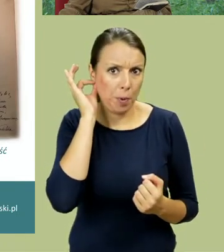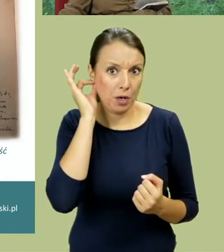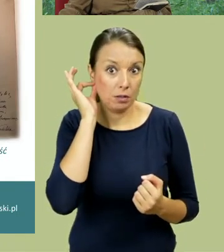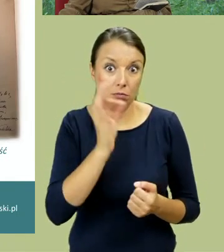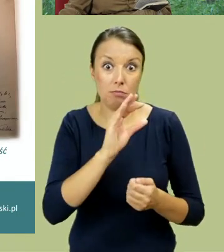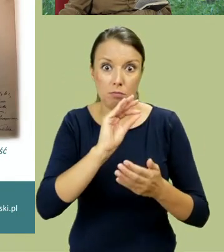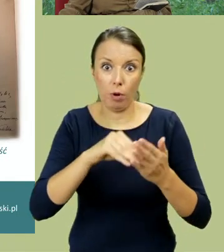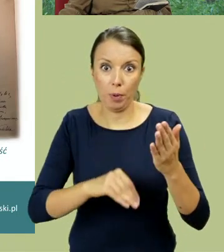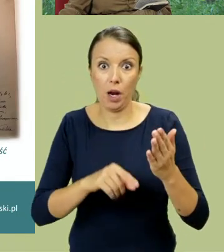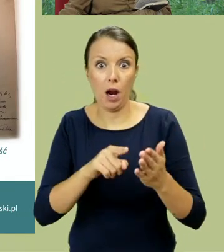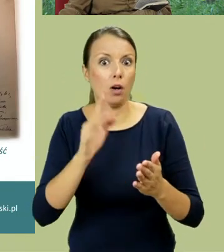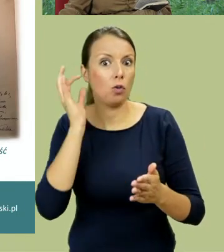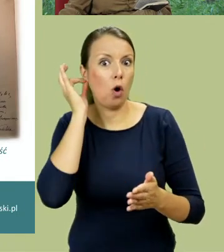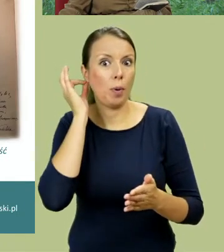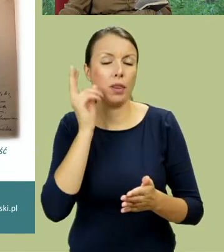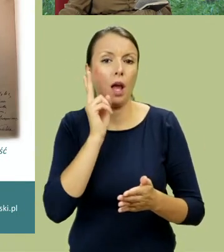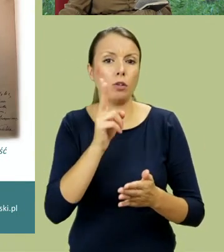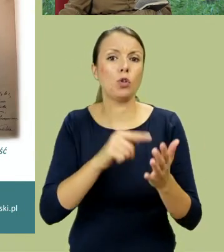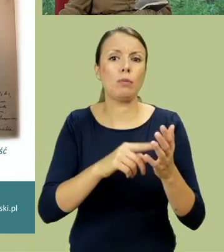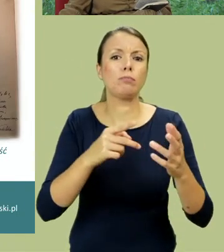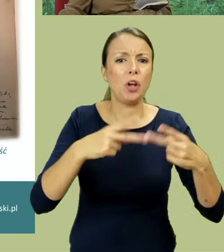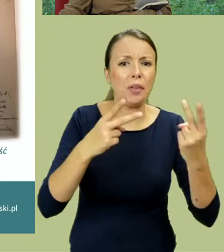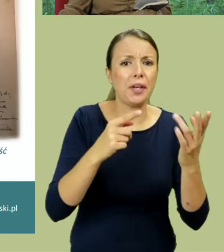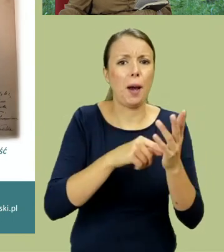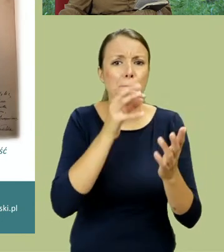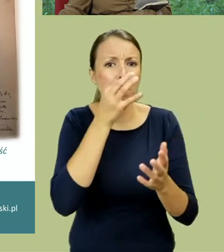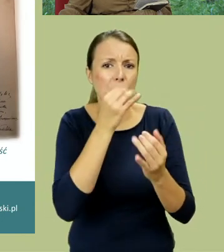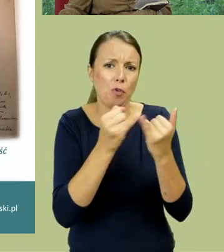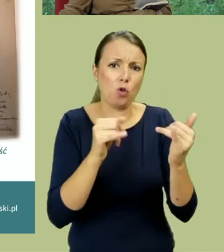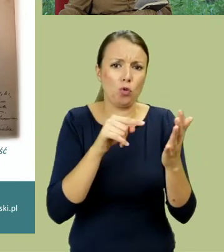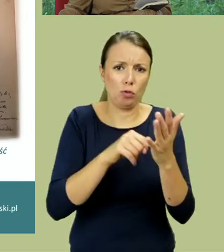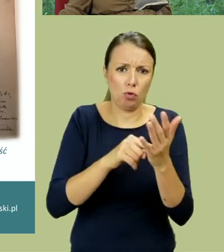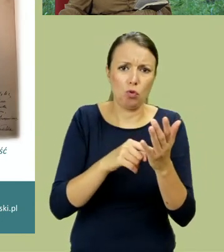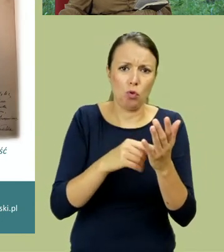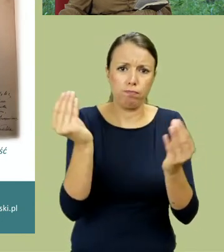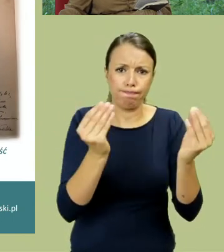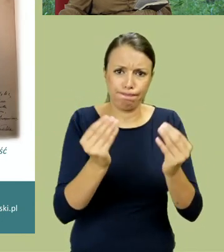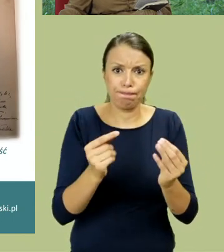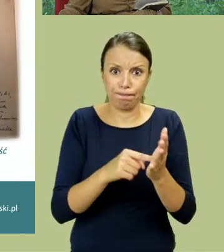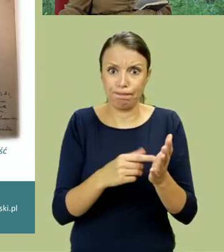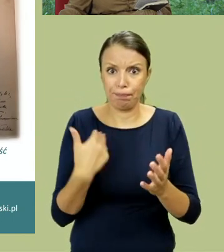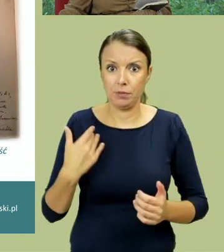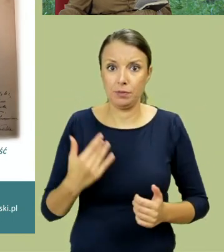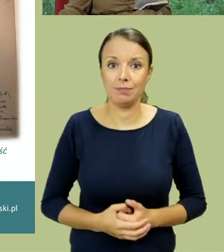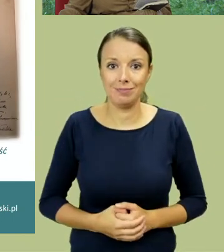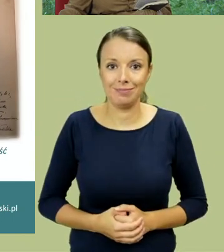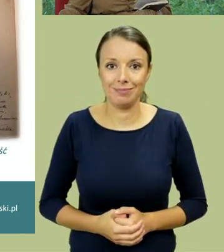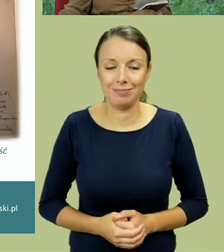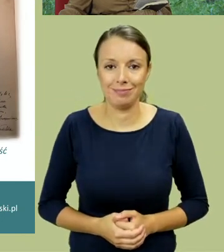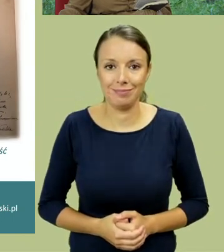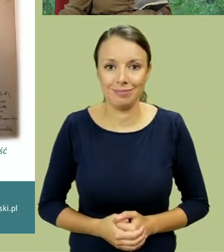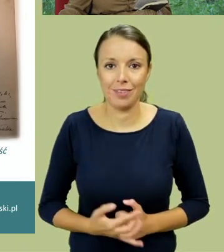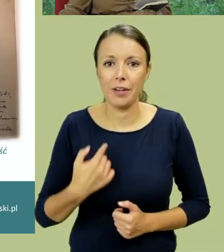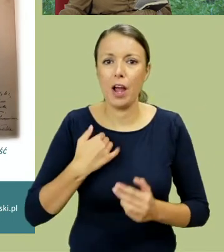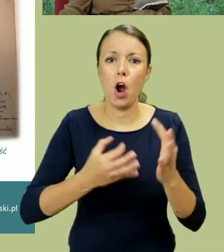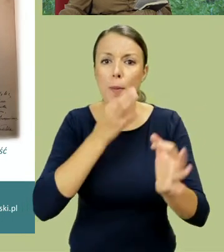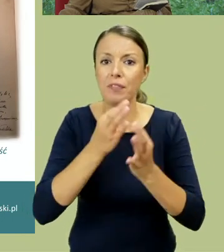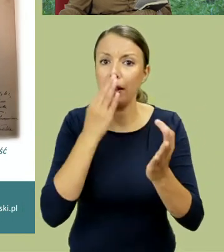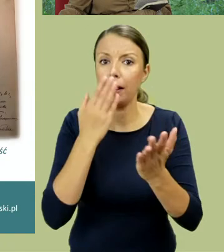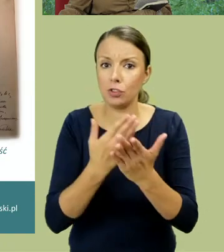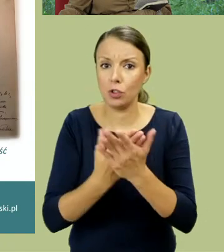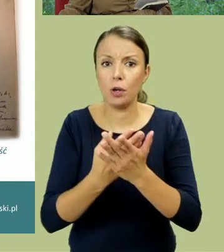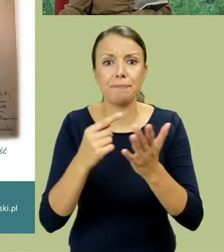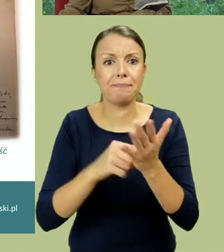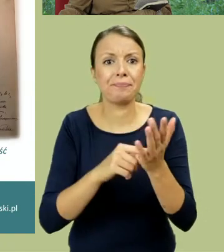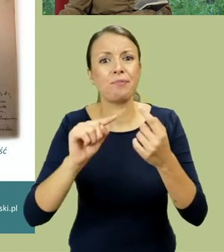które tę książkę redagowało. A wspominam o tym dlatego, że w kontekście tego, gdy